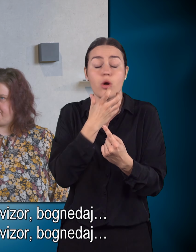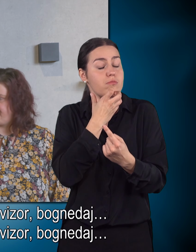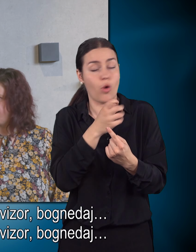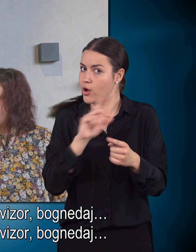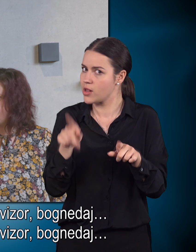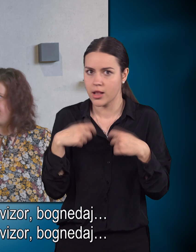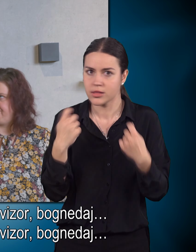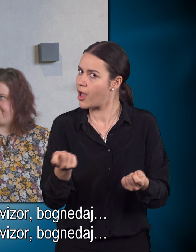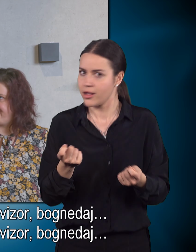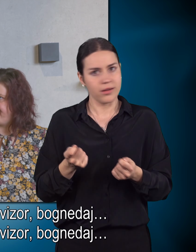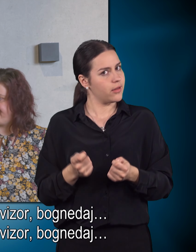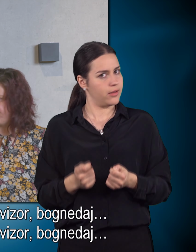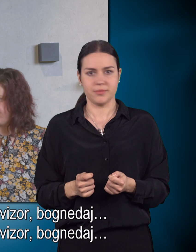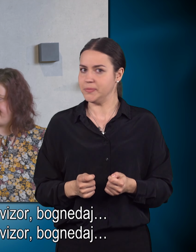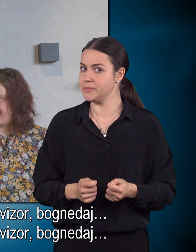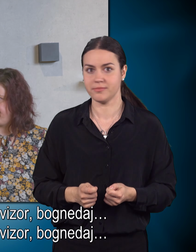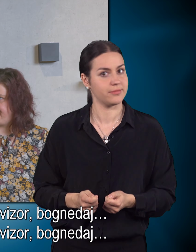televizor, Bog ne daj.